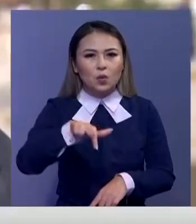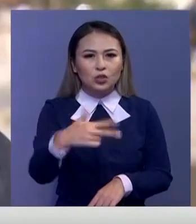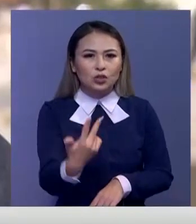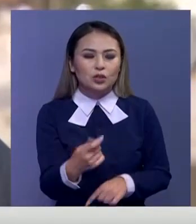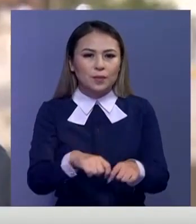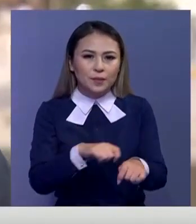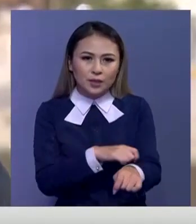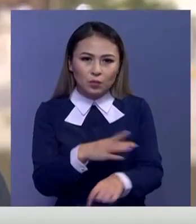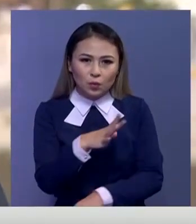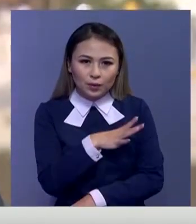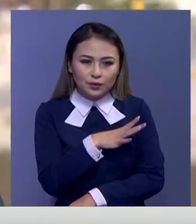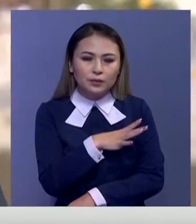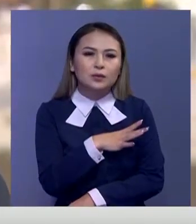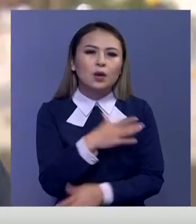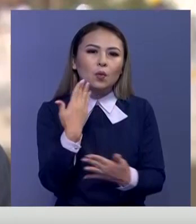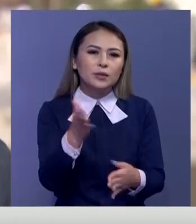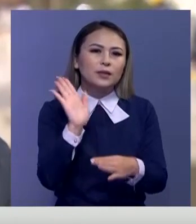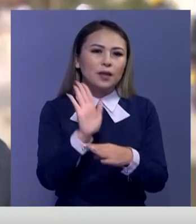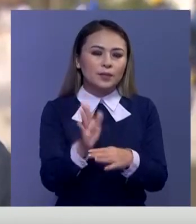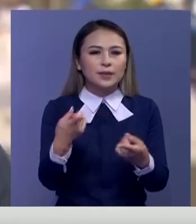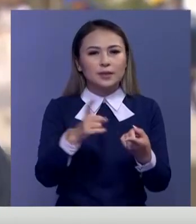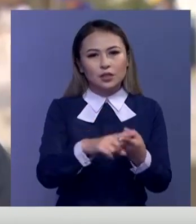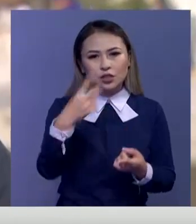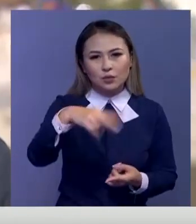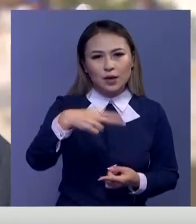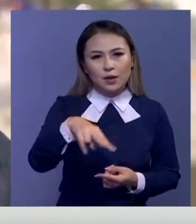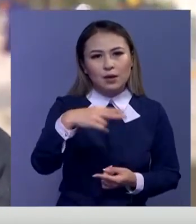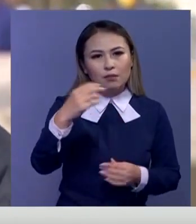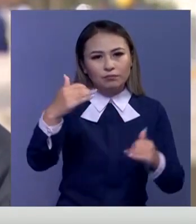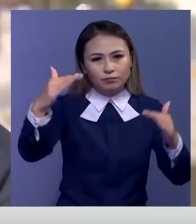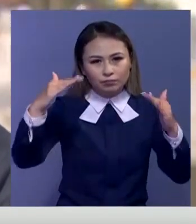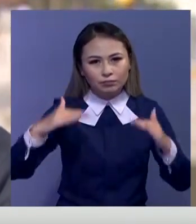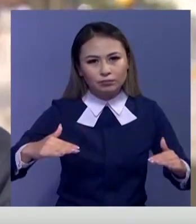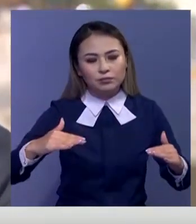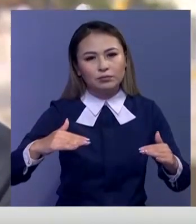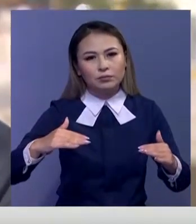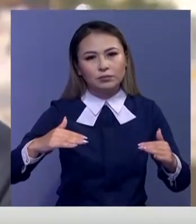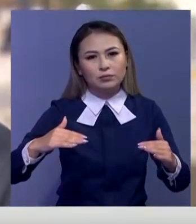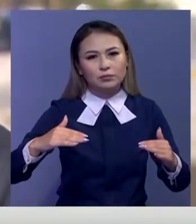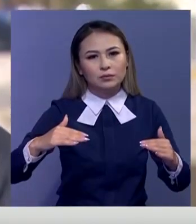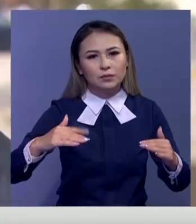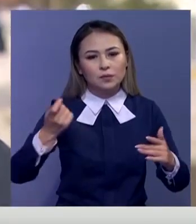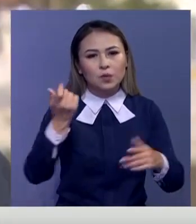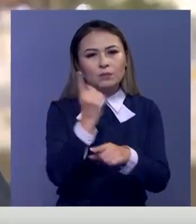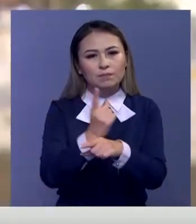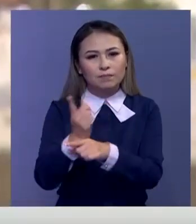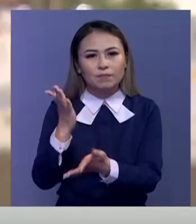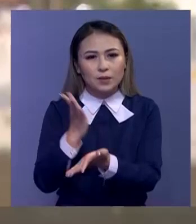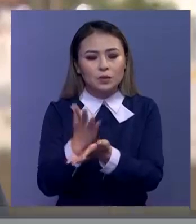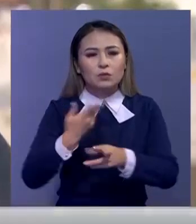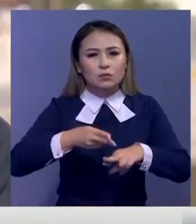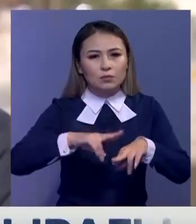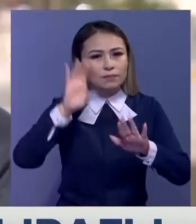метрдей сондай болған еді. Олардың талабына сәйкес 27 метрге дейін төмендетілді. Сондай шектеулер бар, сол шектеулердің